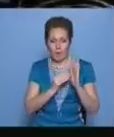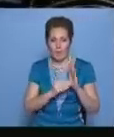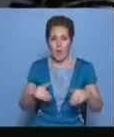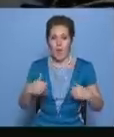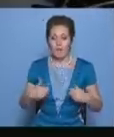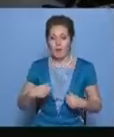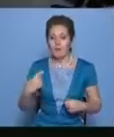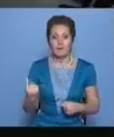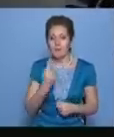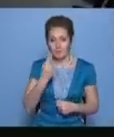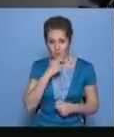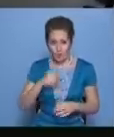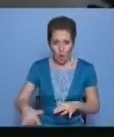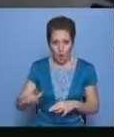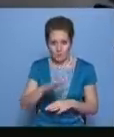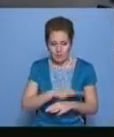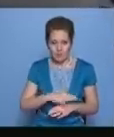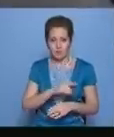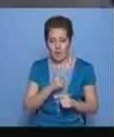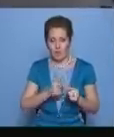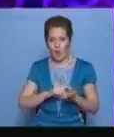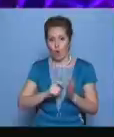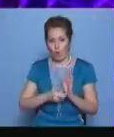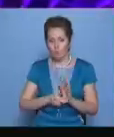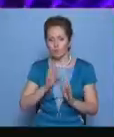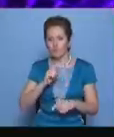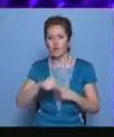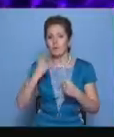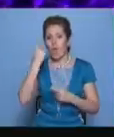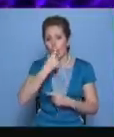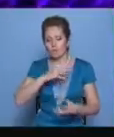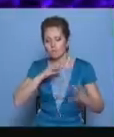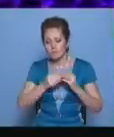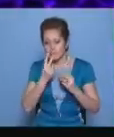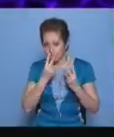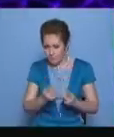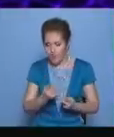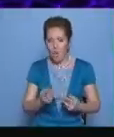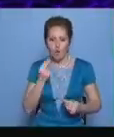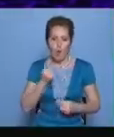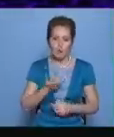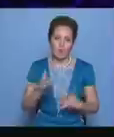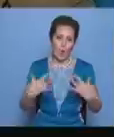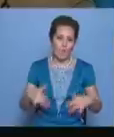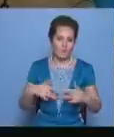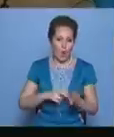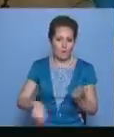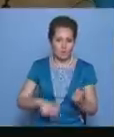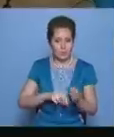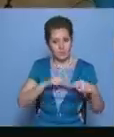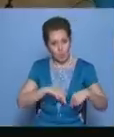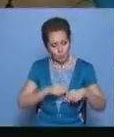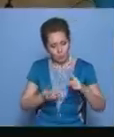сенсорные комнаты в ведомстве оценят через год. Выражаться он будет в количестве уволившихся сотрудников и в оценке психологами